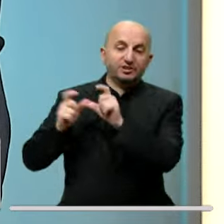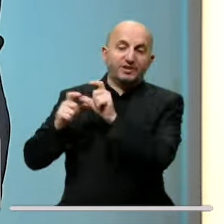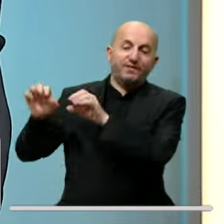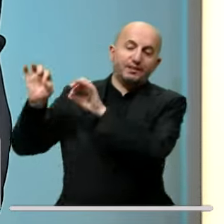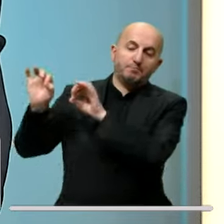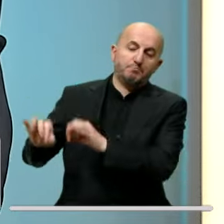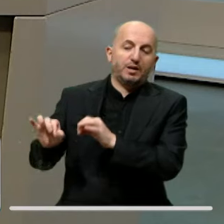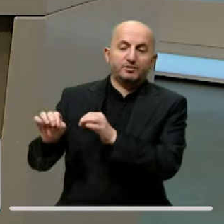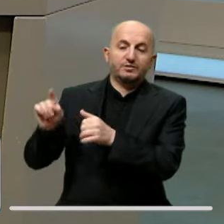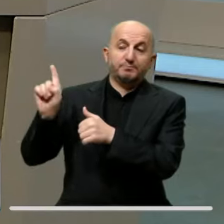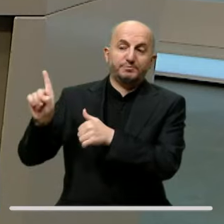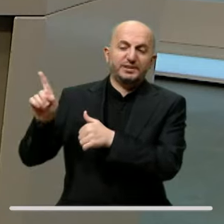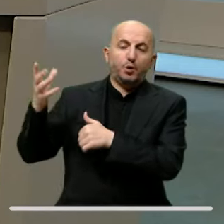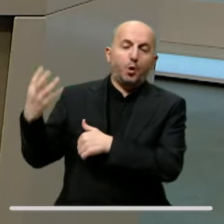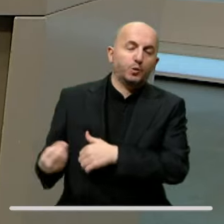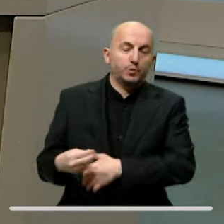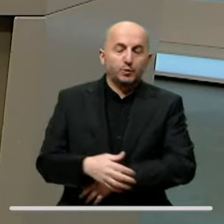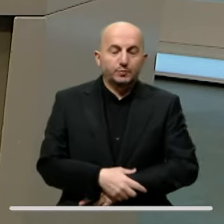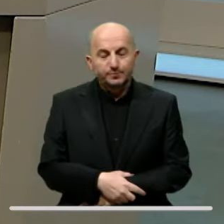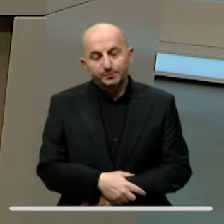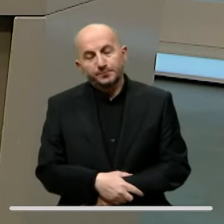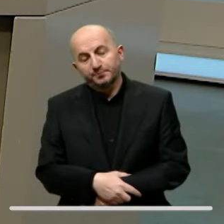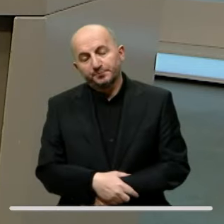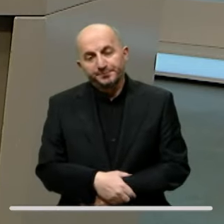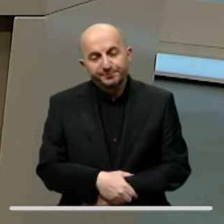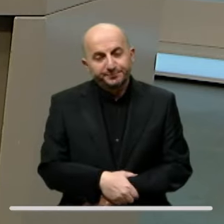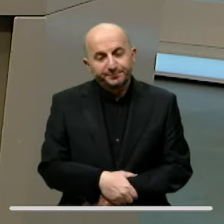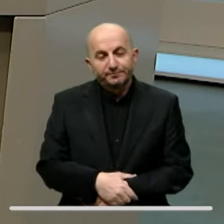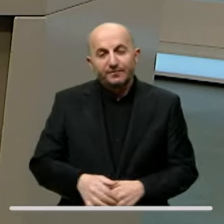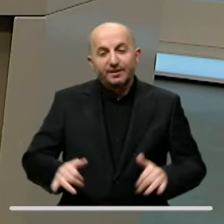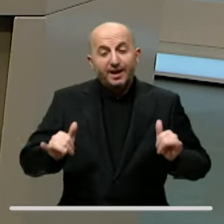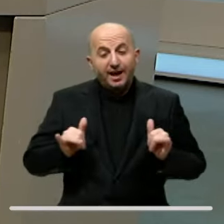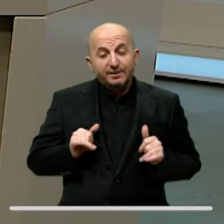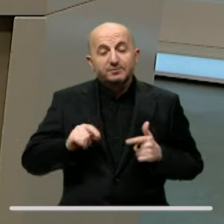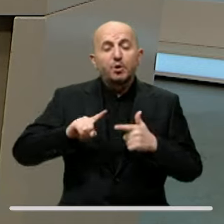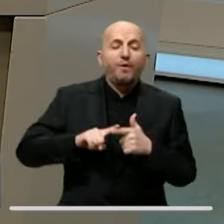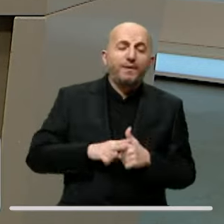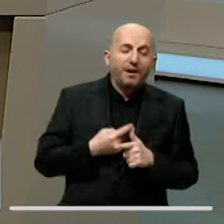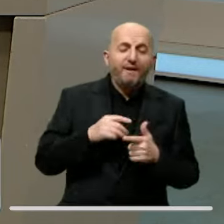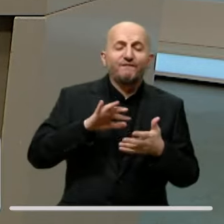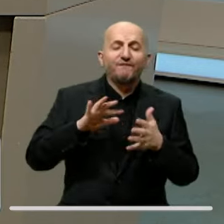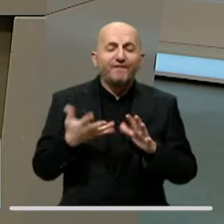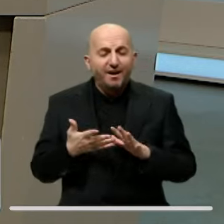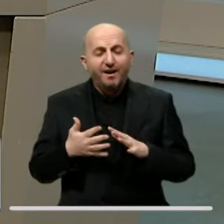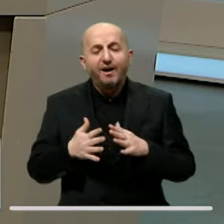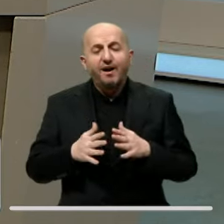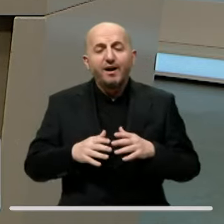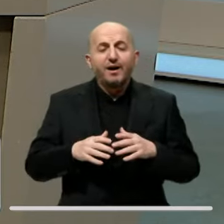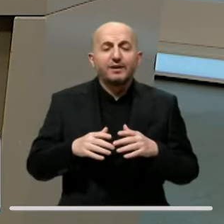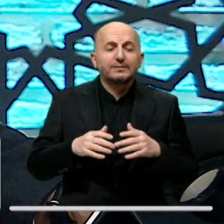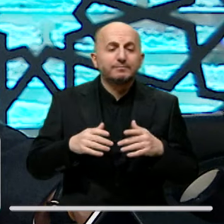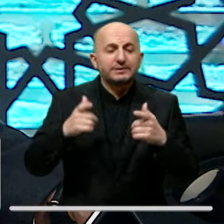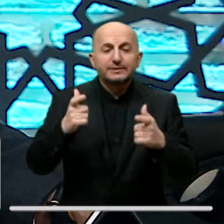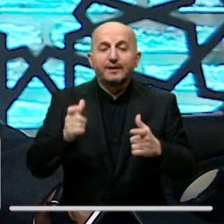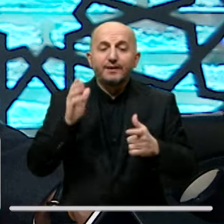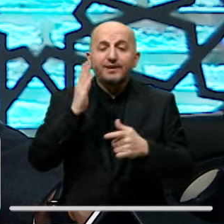Eyvallah hocam. Nuran Hanım'ın selamları var size. Tatil için bir otele veya aparta gittiğimiz